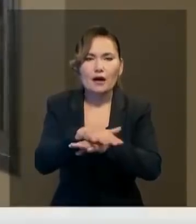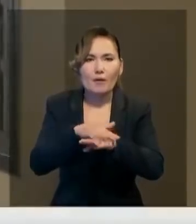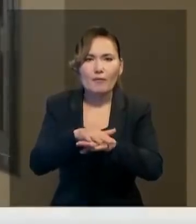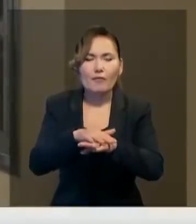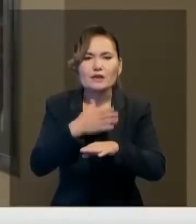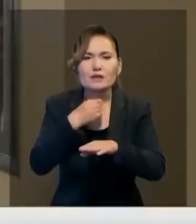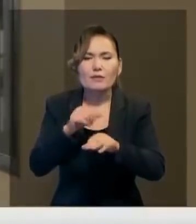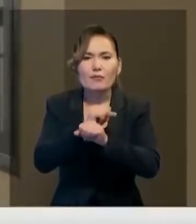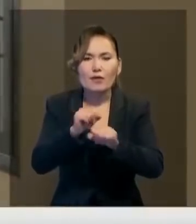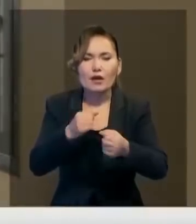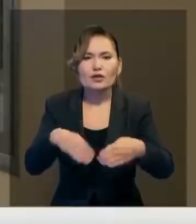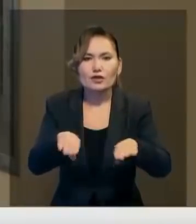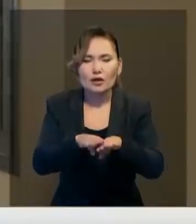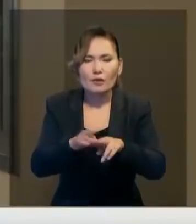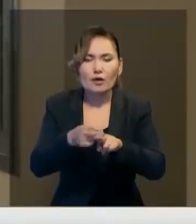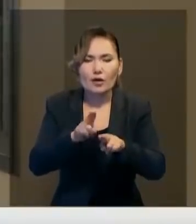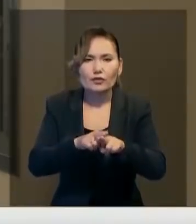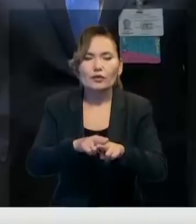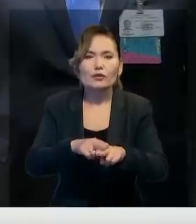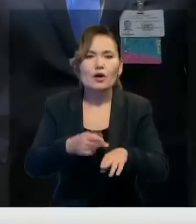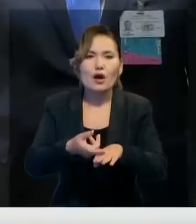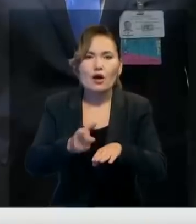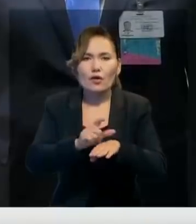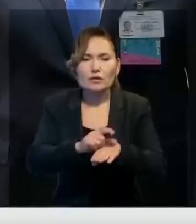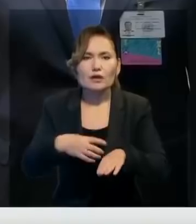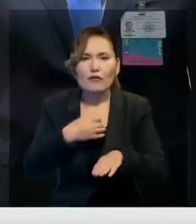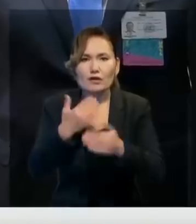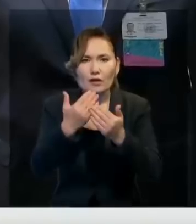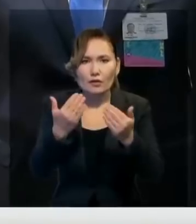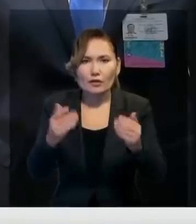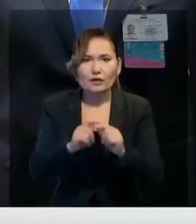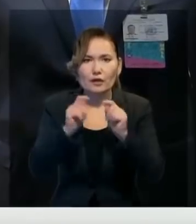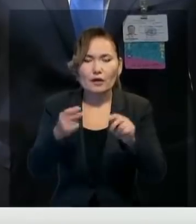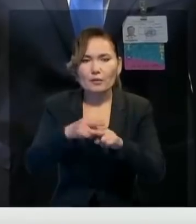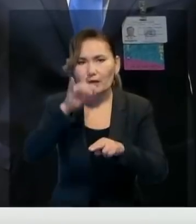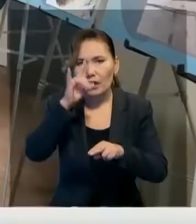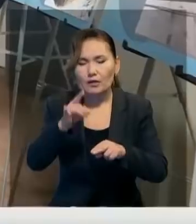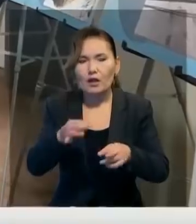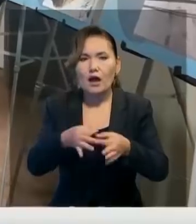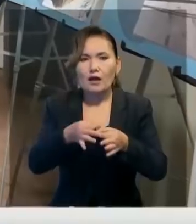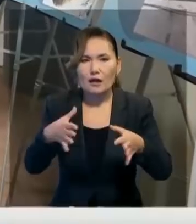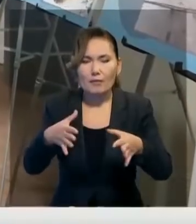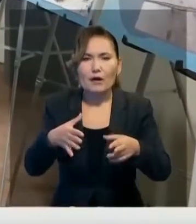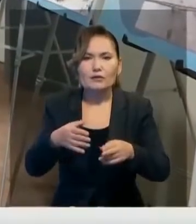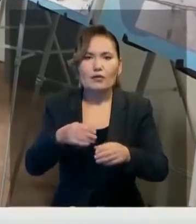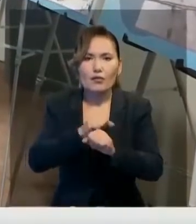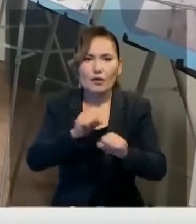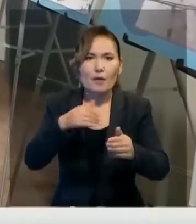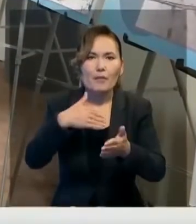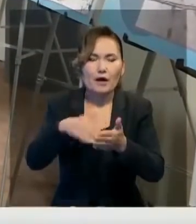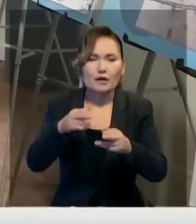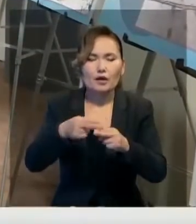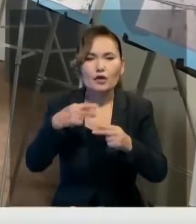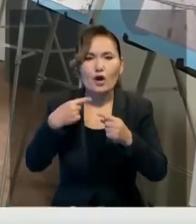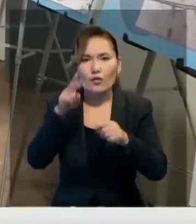жөніндегі жарлығының көшірмесі келушілер назарына ұсынылды. Шараға қатысушылар Қазақстанның ядролық қарудан бас тартуы